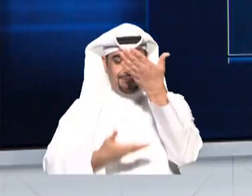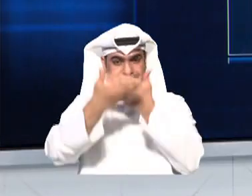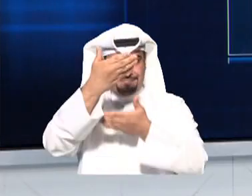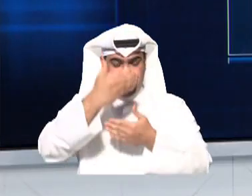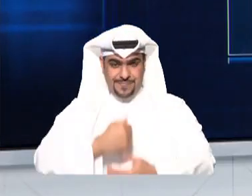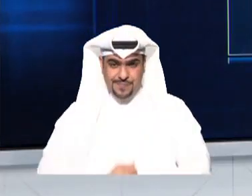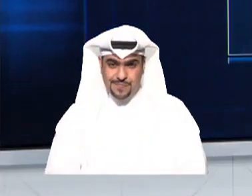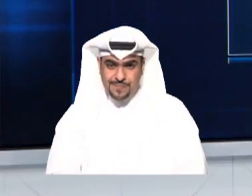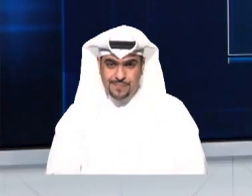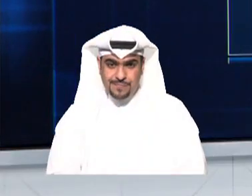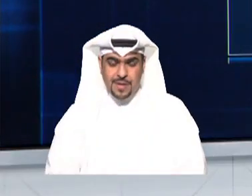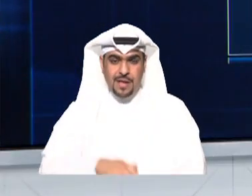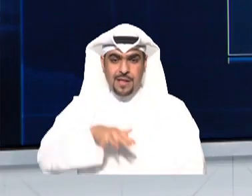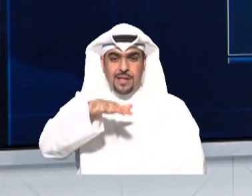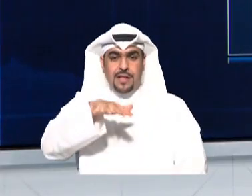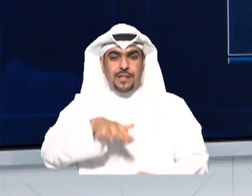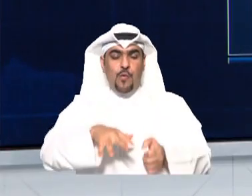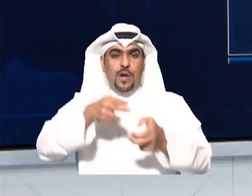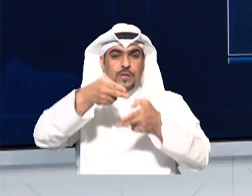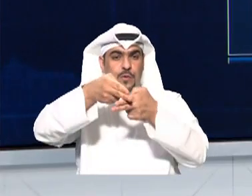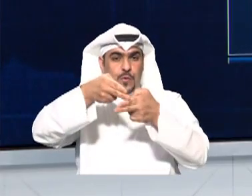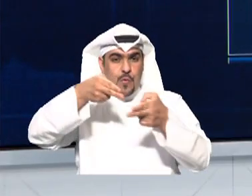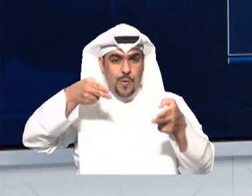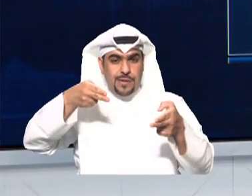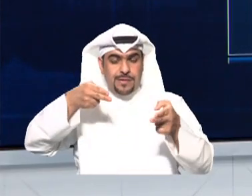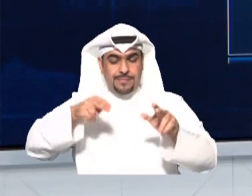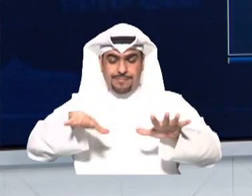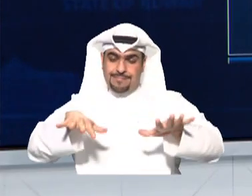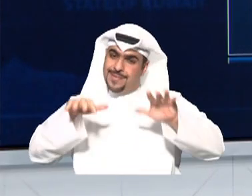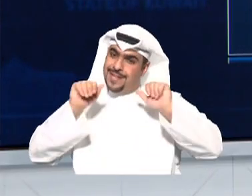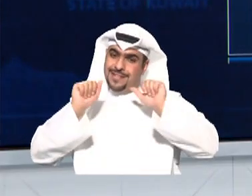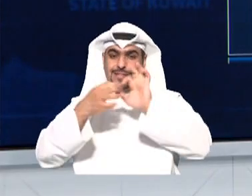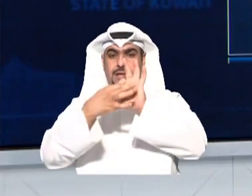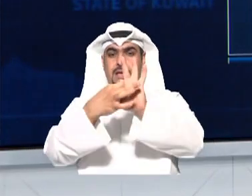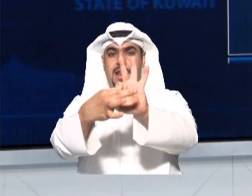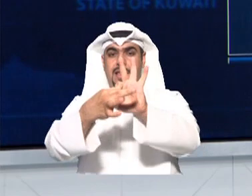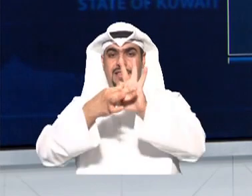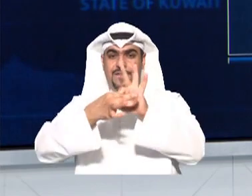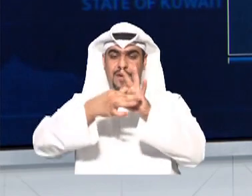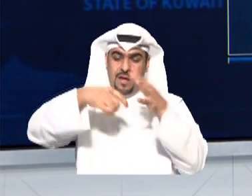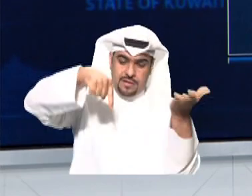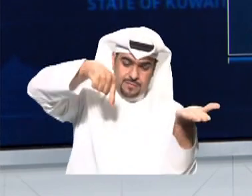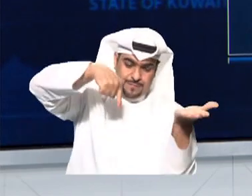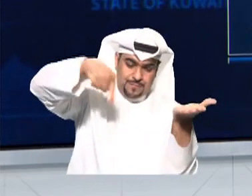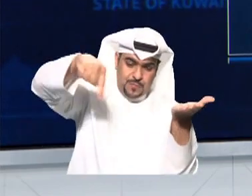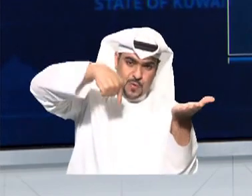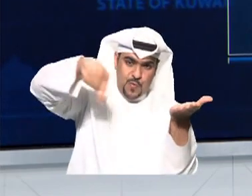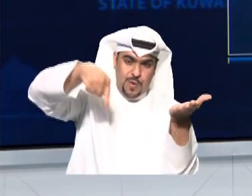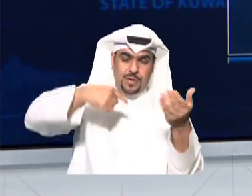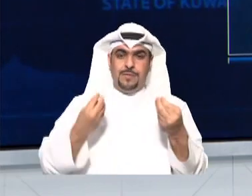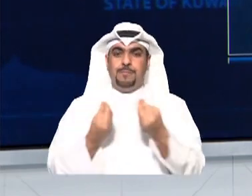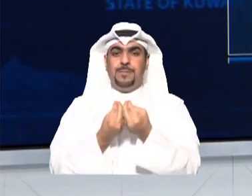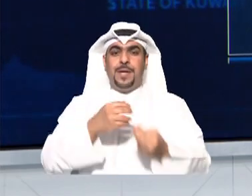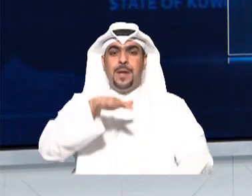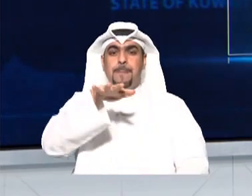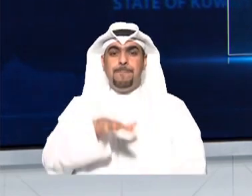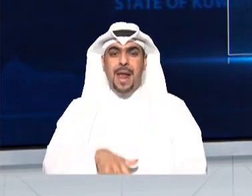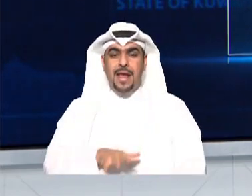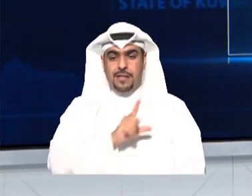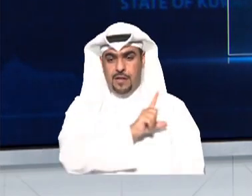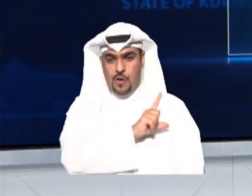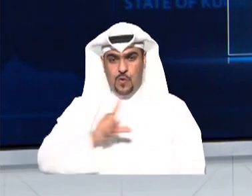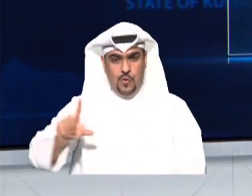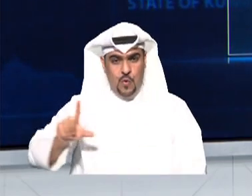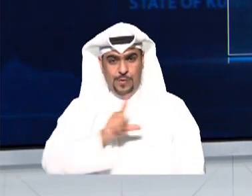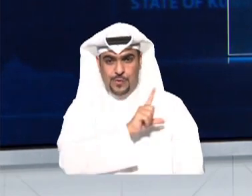وقعت دولة الكويت مع دولة لوكسمبورغ اتفاقية تجنب الازدواج الضريبي ومنع التهرب المالي، وذلك